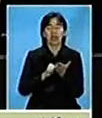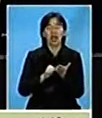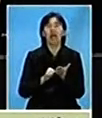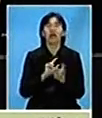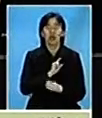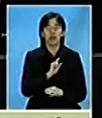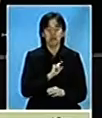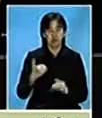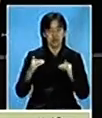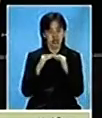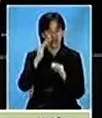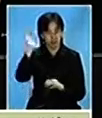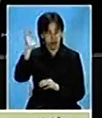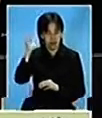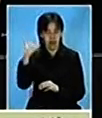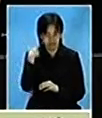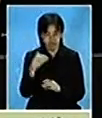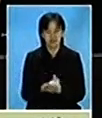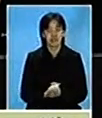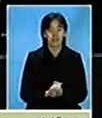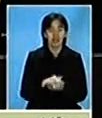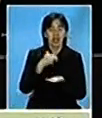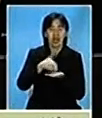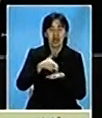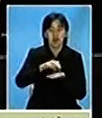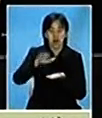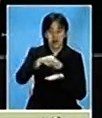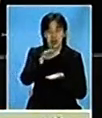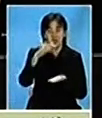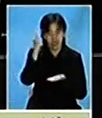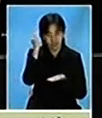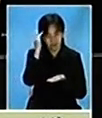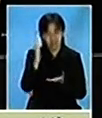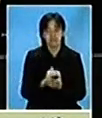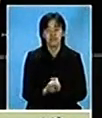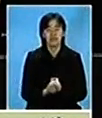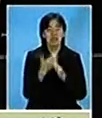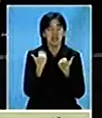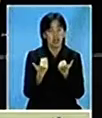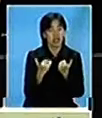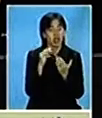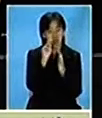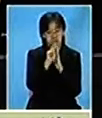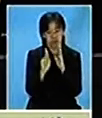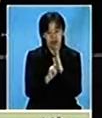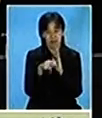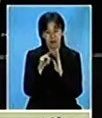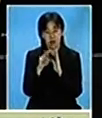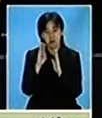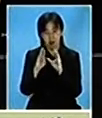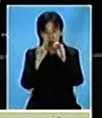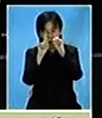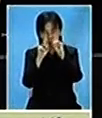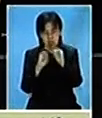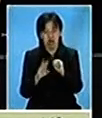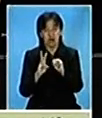ผู้ที่มีสิทธิอภิปรายนะครับจึงขอเรียนให้ท่านทราบนะครับครับเนื่องจากว่าในร่างพรบฉบับนี้มีทั้งหมด